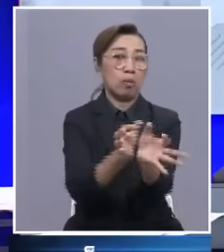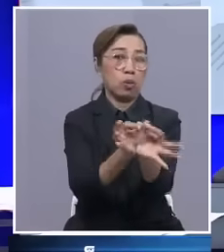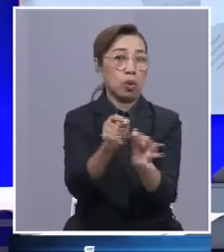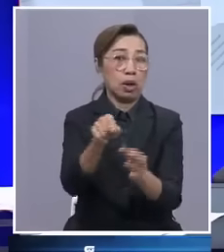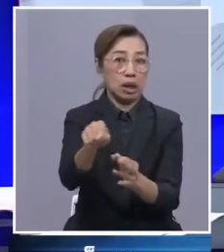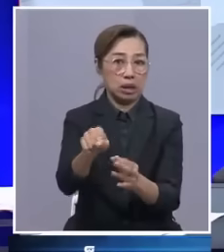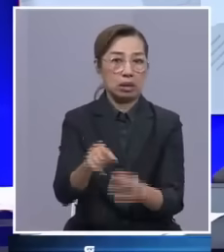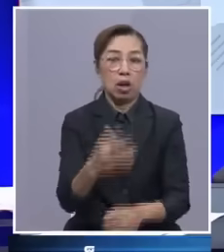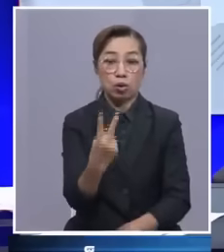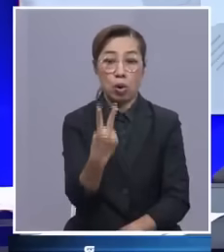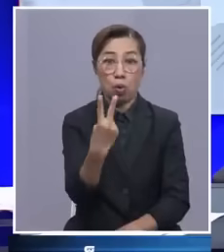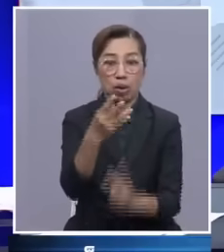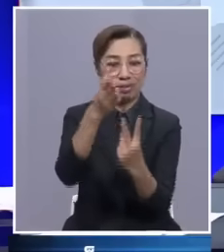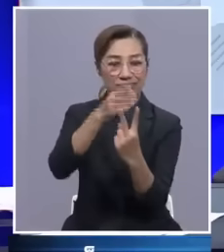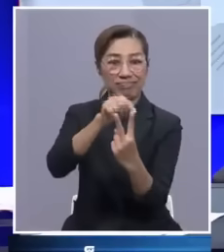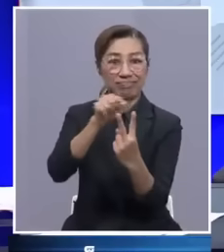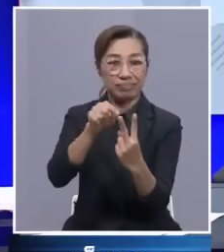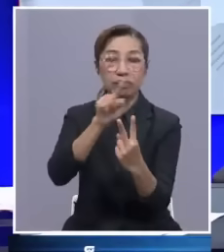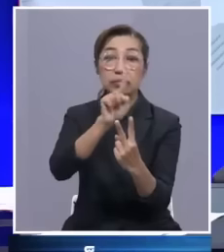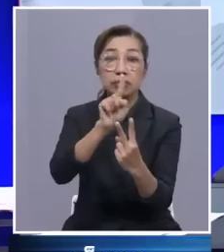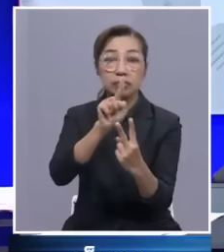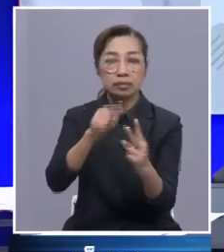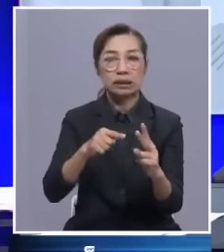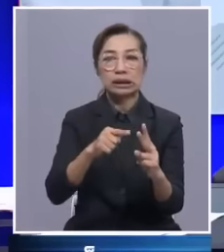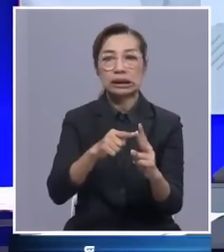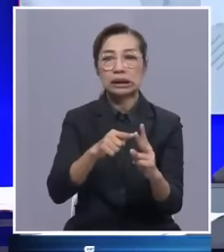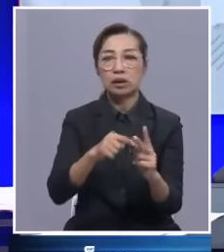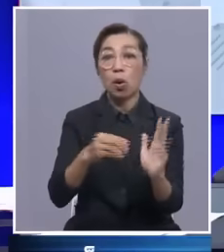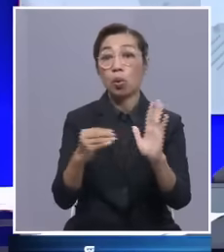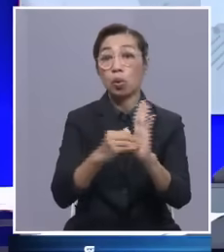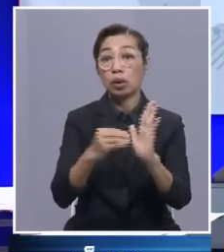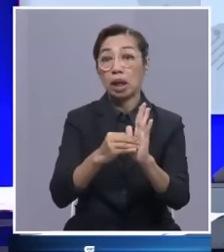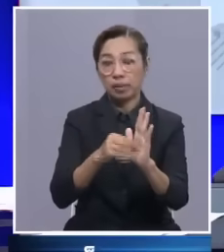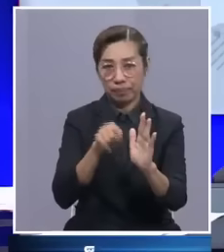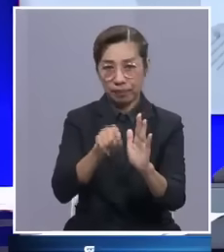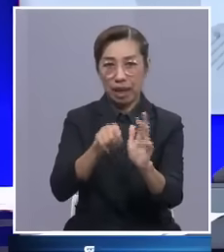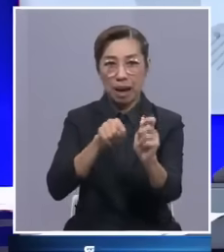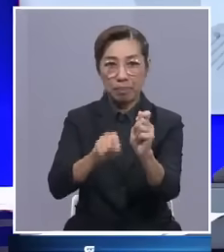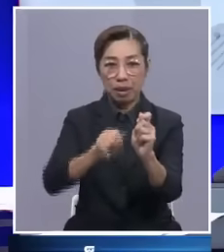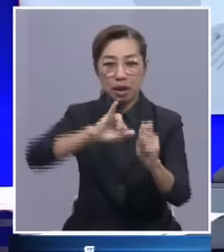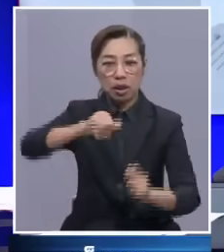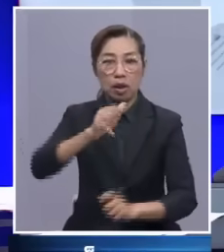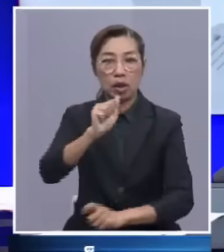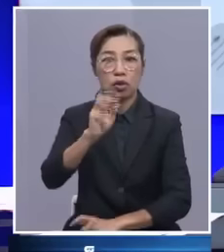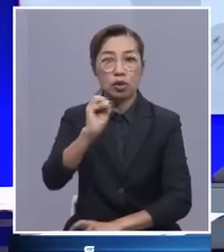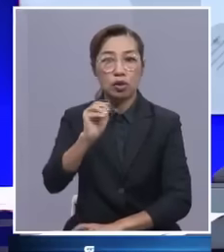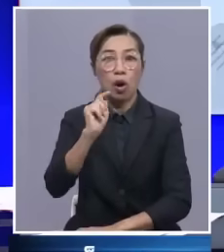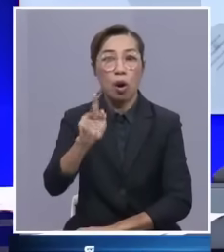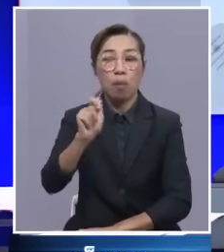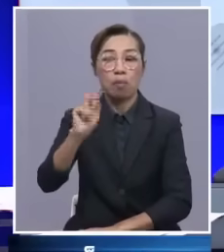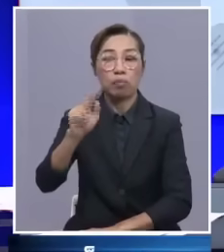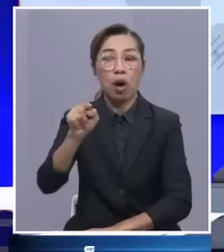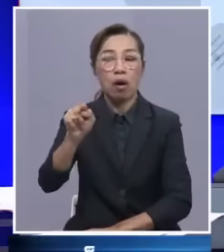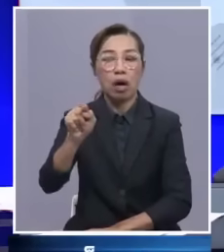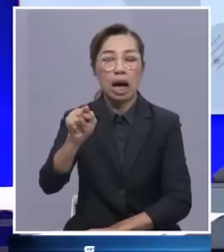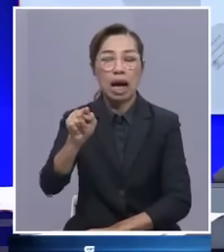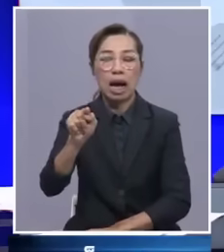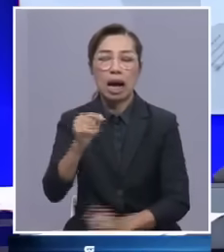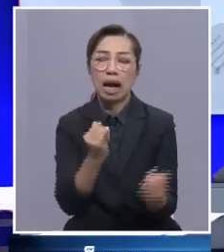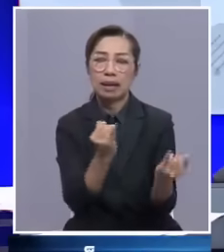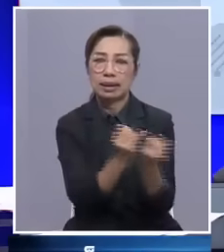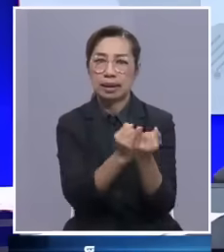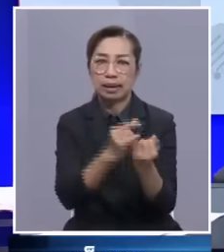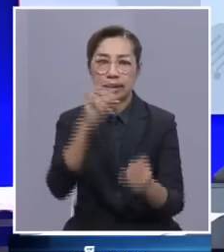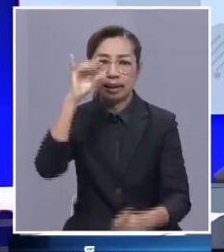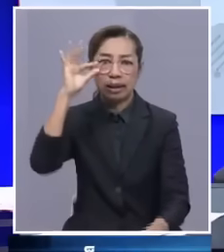ที่โดนกล่าวหาก็คือสสจากเขตจอมทองเน ี่ ย สสปูอัด มีความเชื่อมโยงกันในแง่ประวัติการทำงาน ครับ เขาเลยมองว่าเอ๊ะเป็นเพื่อนกันหรือเ